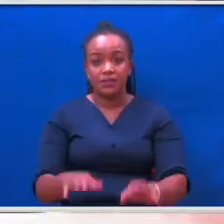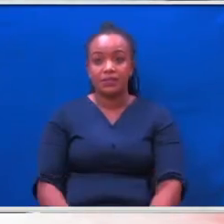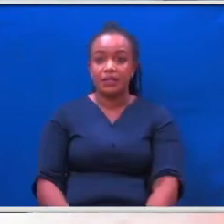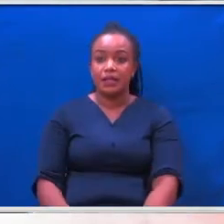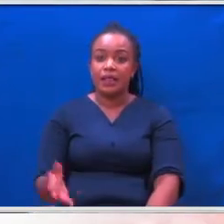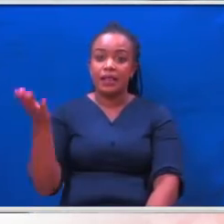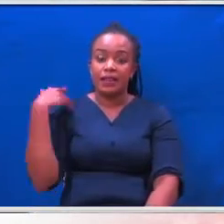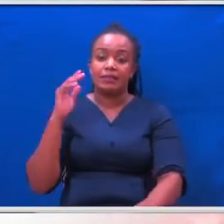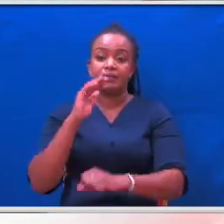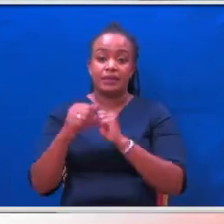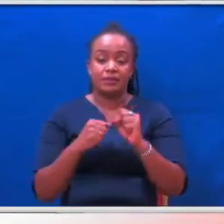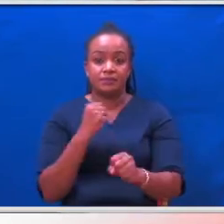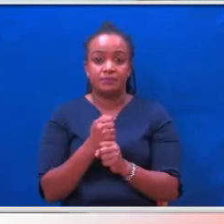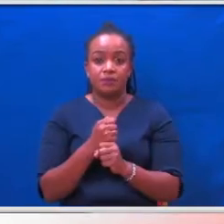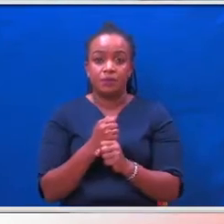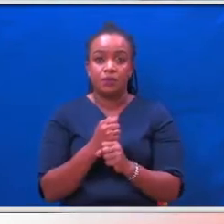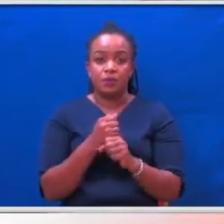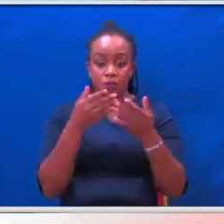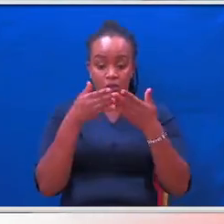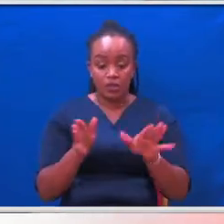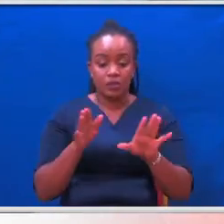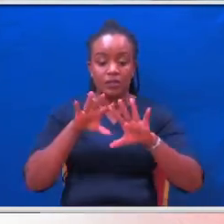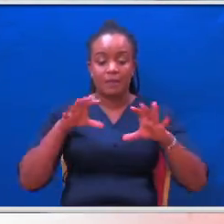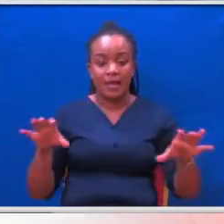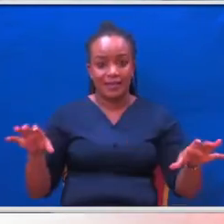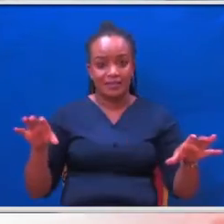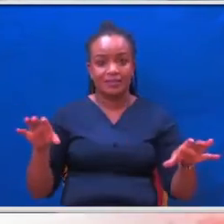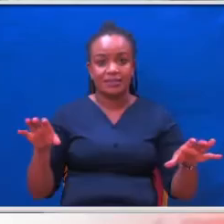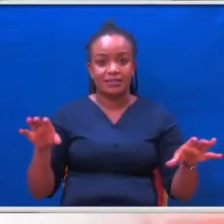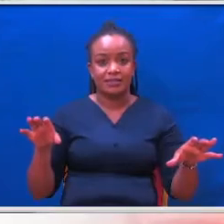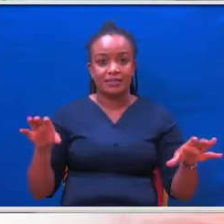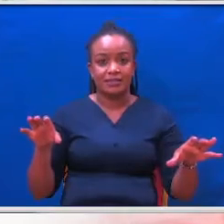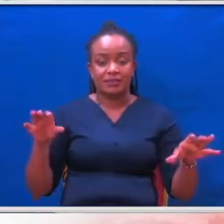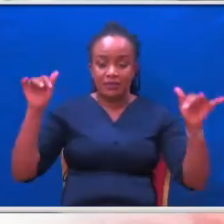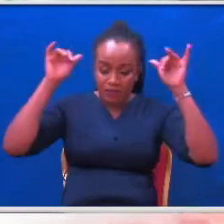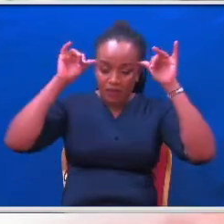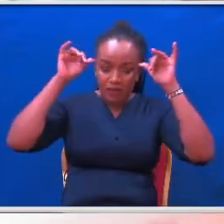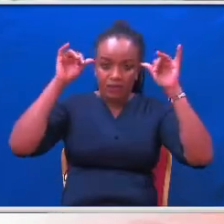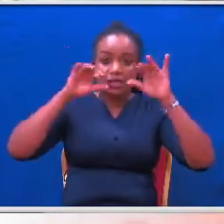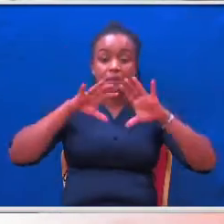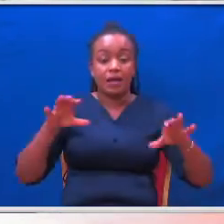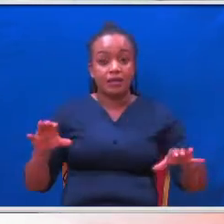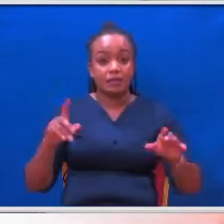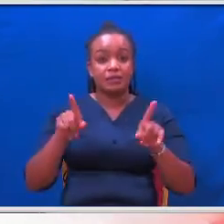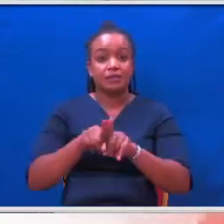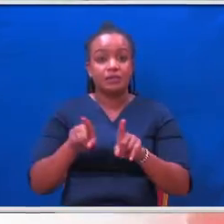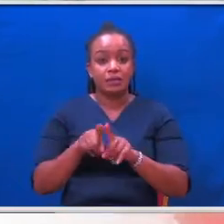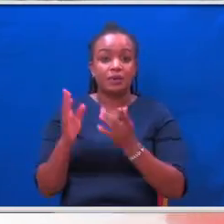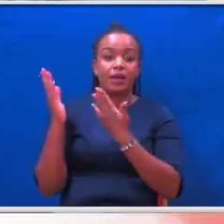year. Tumepotesha ng'ombe soko ya Uamba. Na tumepotesha ng'ombe hapa soko ya Yacha hapa karibu